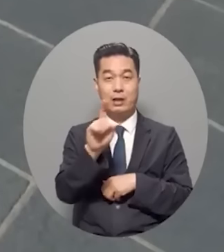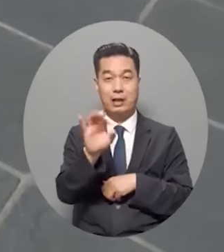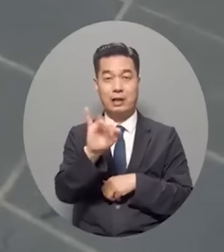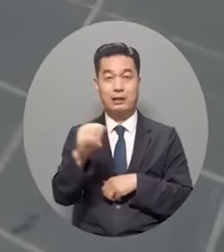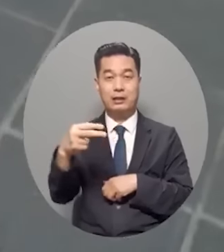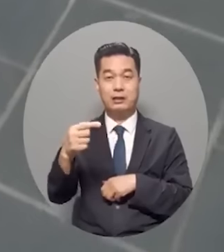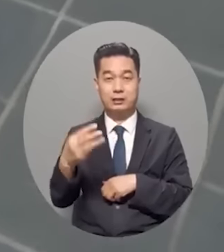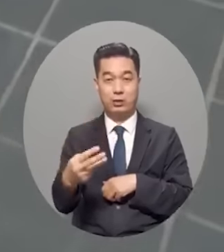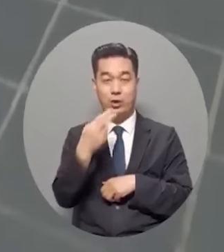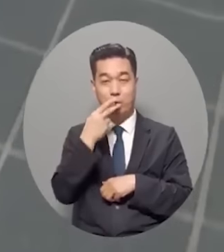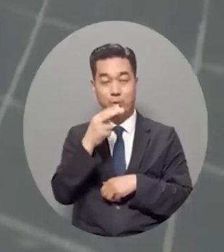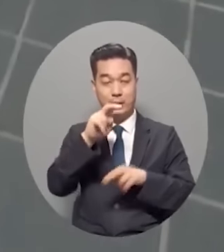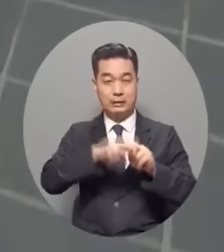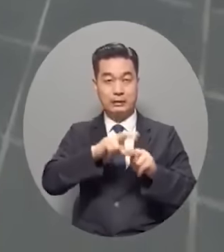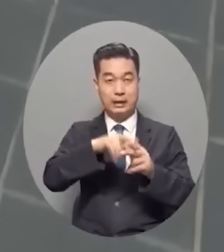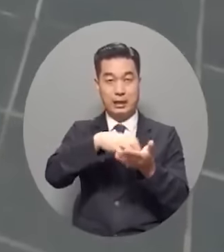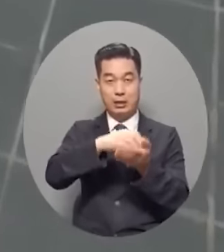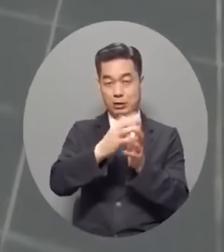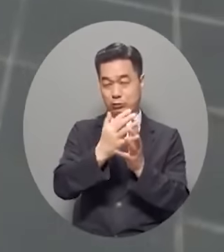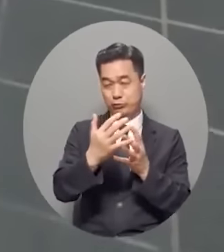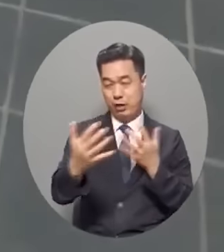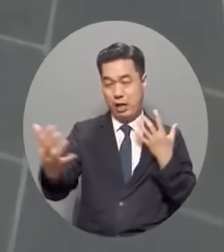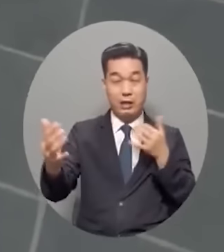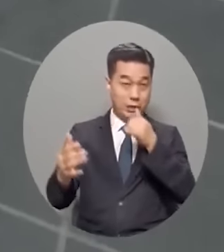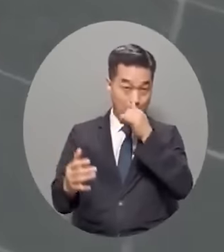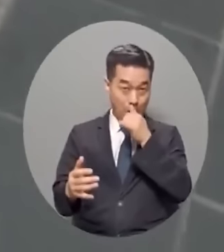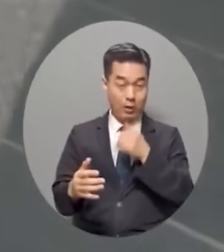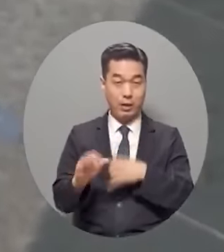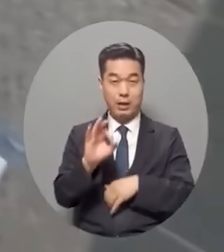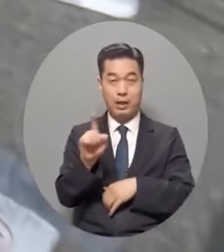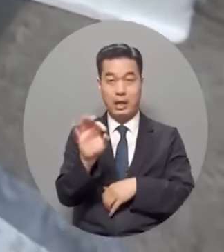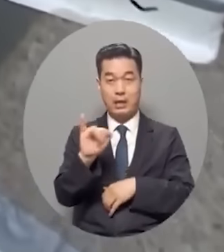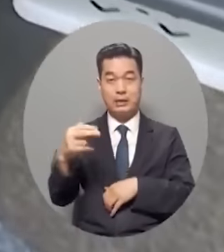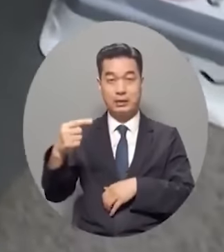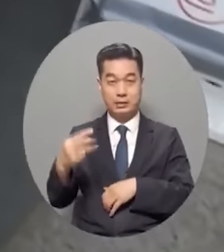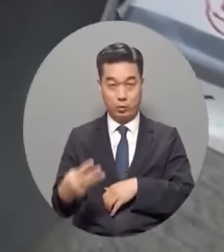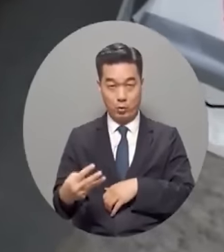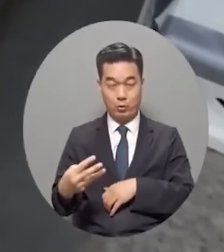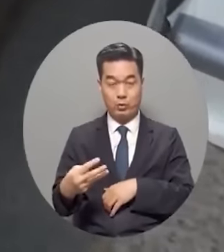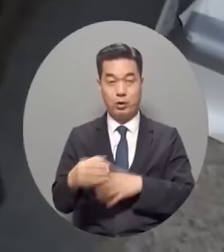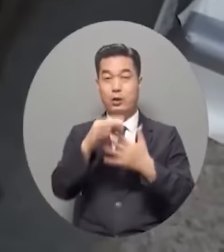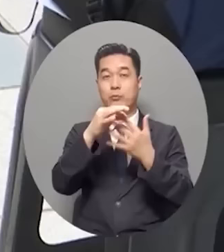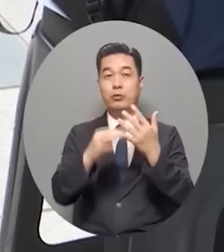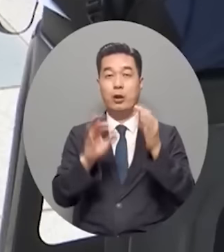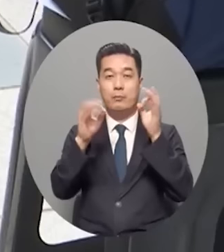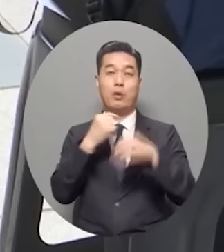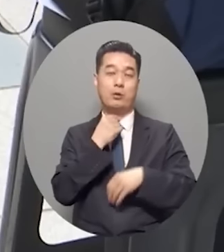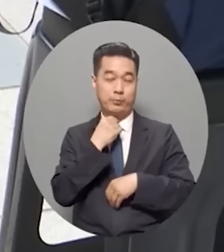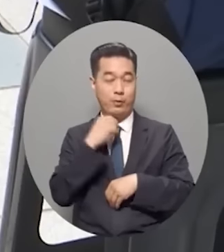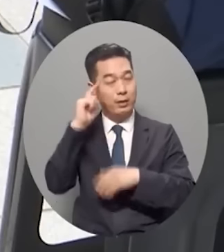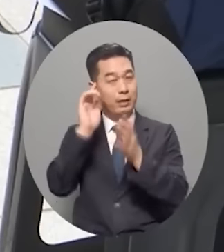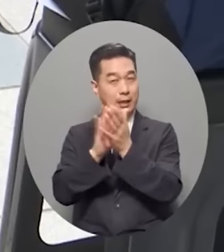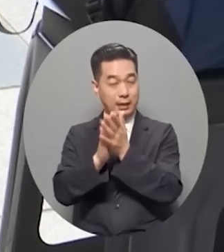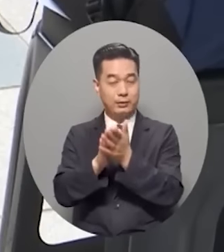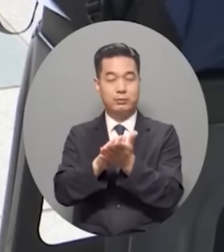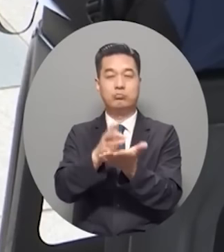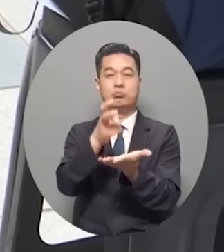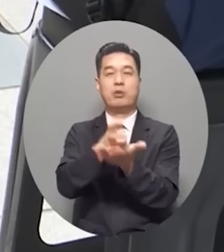플라스틱 의자 수십 개가 놓입니다. 아이돌이 진행하고 출연하는 프로그램을 보러 온 팬들이 자발적으로 만든